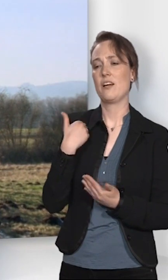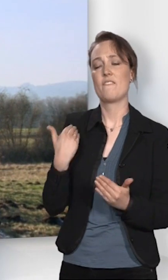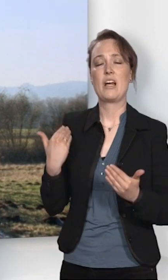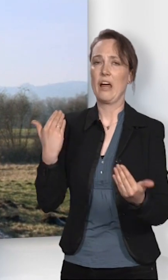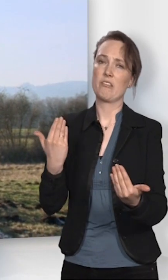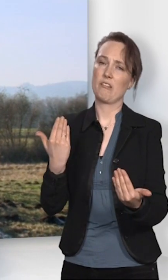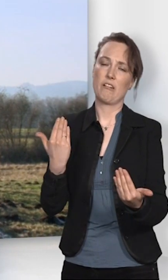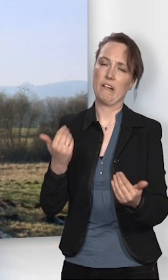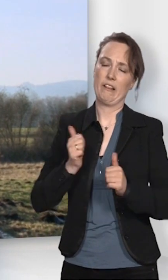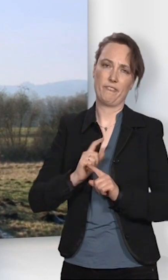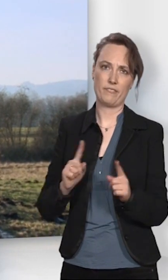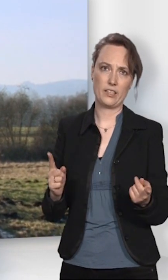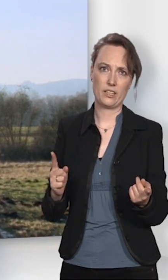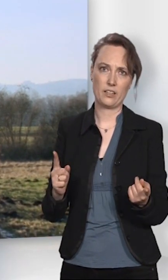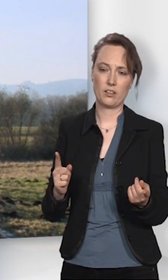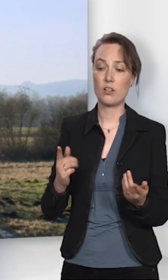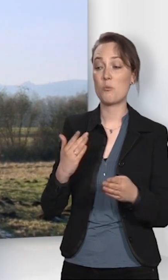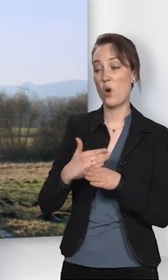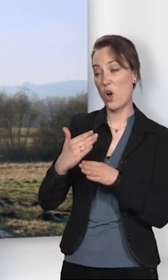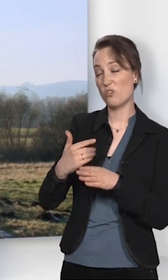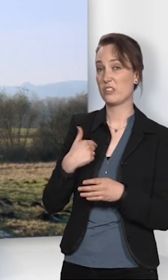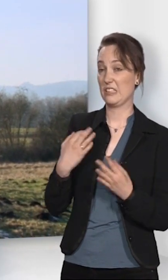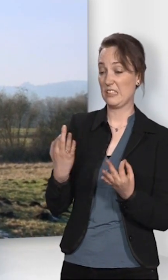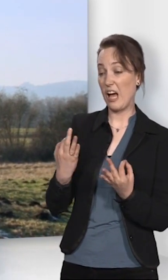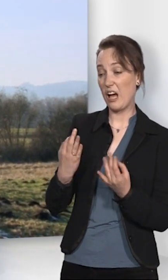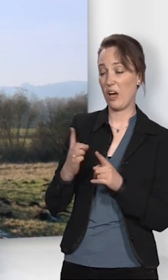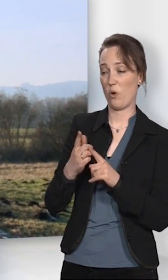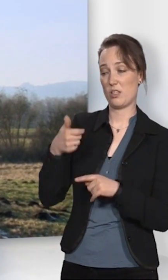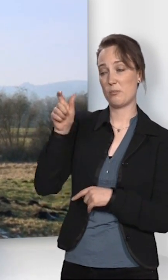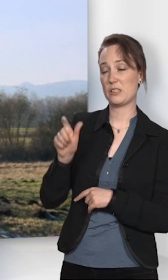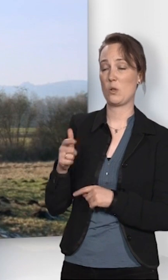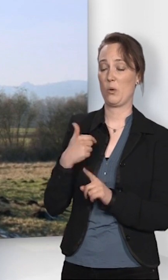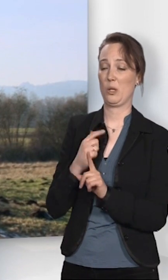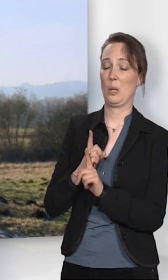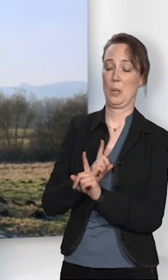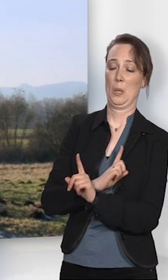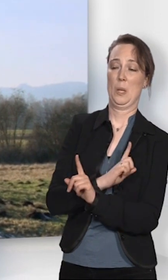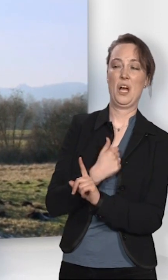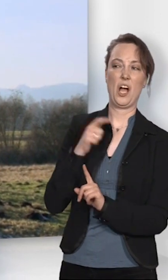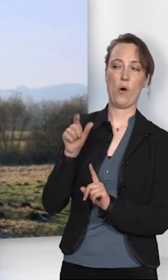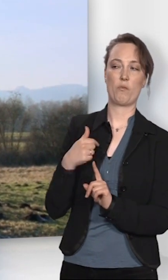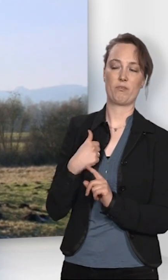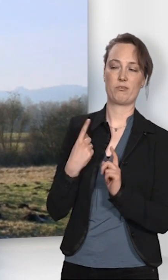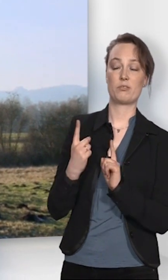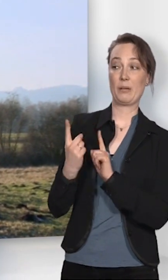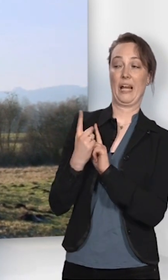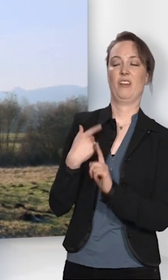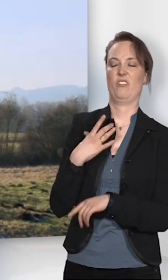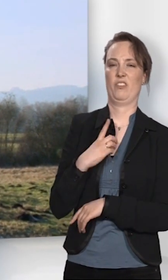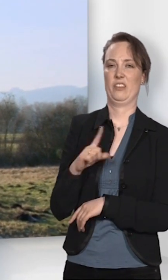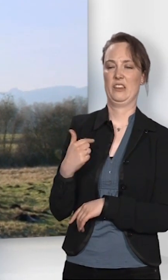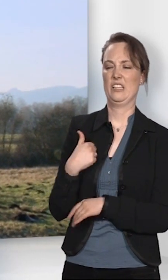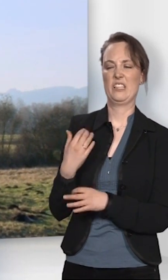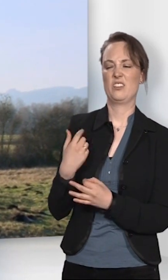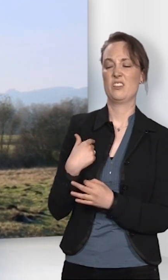Oftmals bin ich einer Sache oder irgendjemand aus dem Weg gegangen. Ich wollte ihm nicht begegnen, wollte nichts damit zu tun haben,